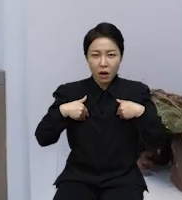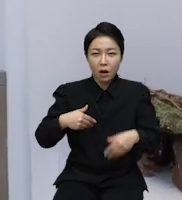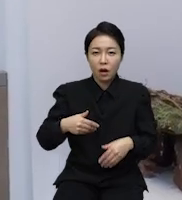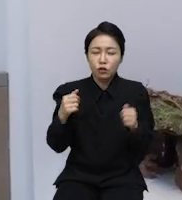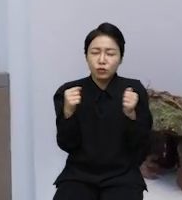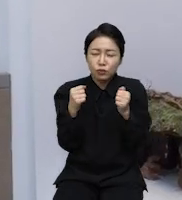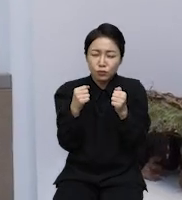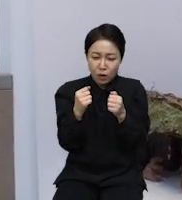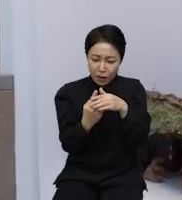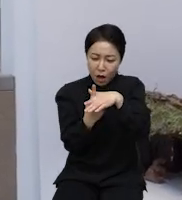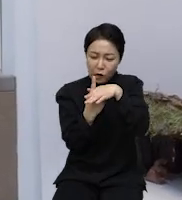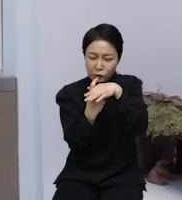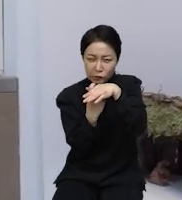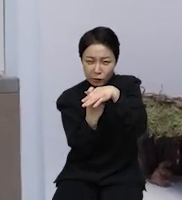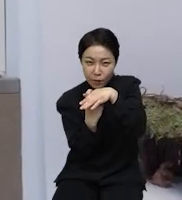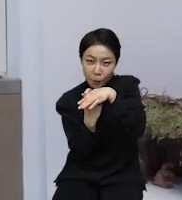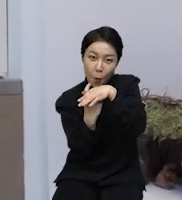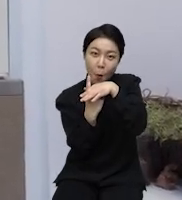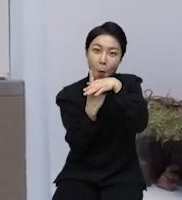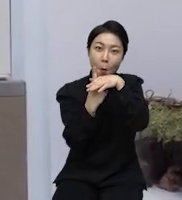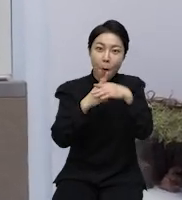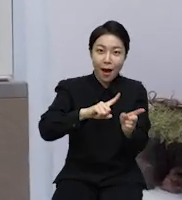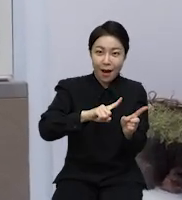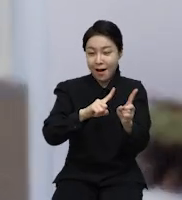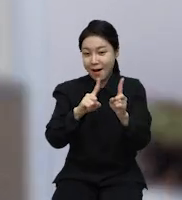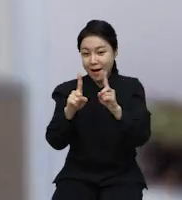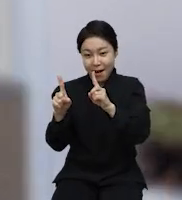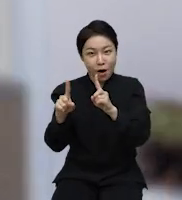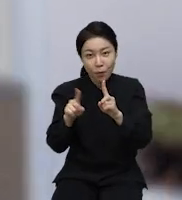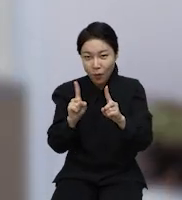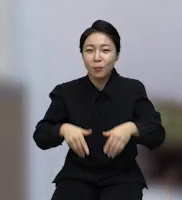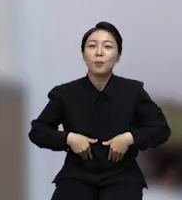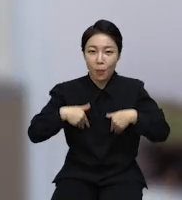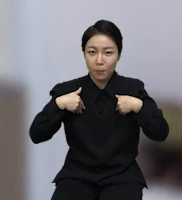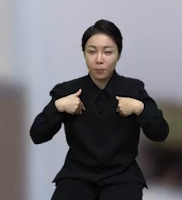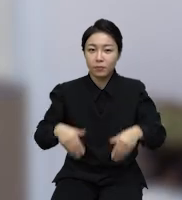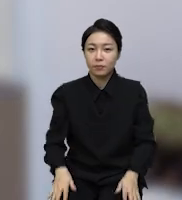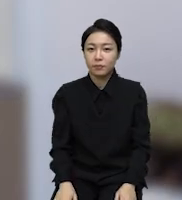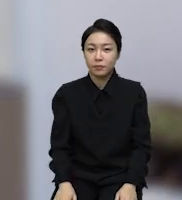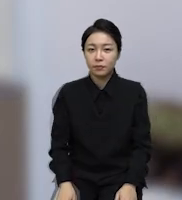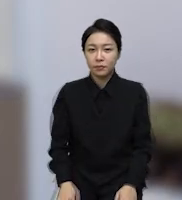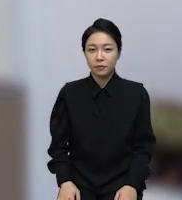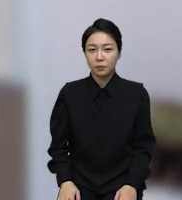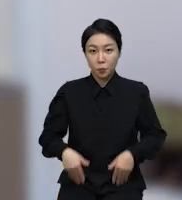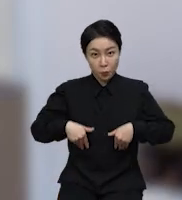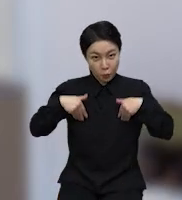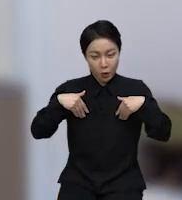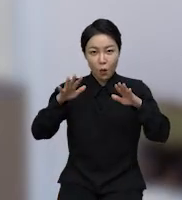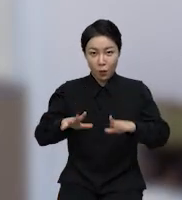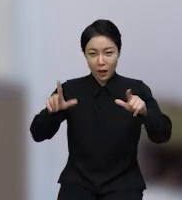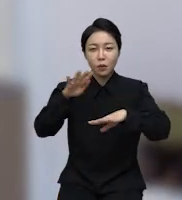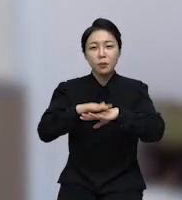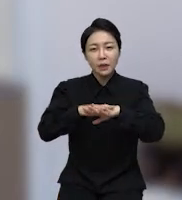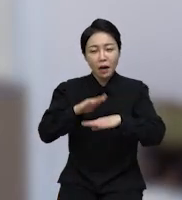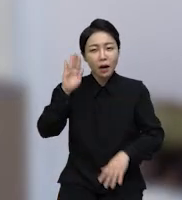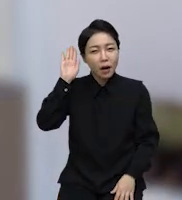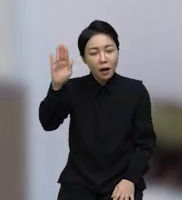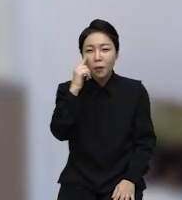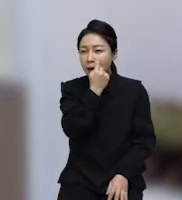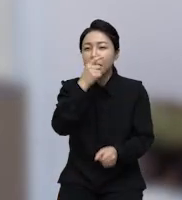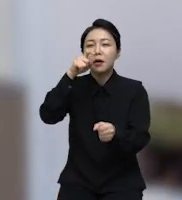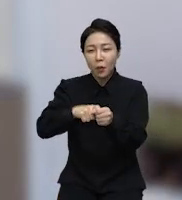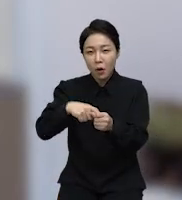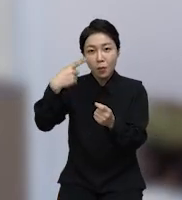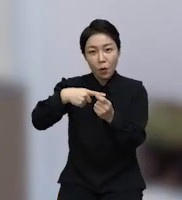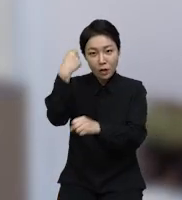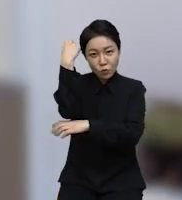시작하는 봄은 추운 겨울 내에 움츠려 있었던 생명체에 활력을 불어넣는 계절이었습니다. 봄에는 한 해 농사의 전망을